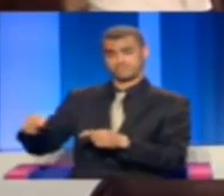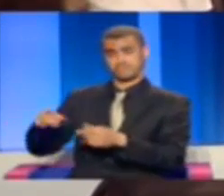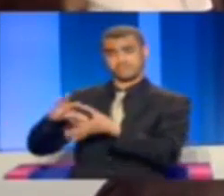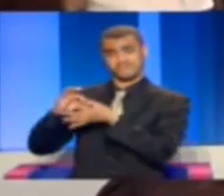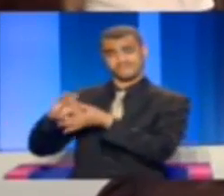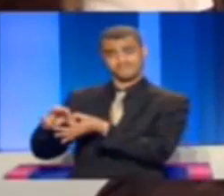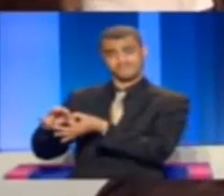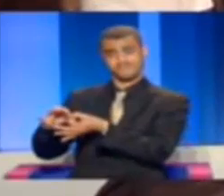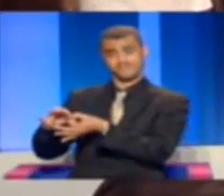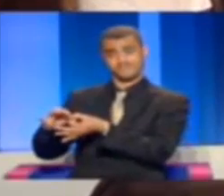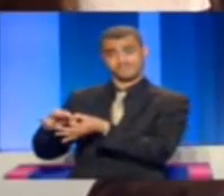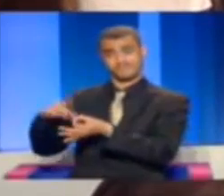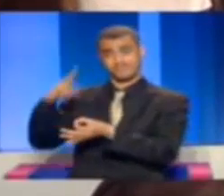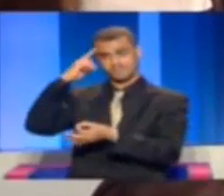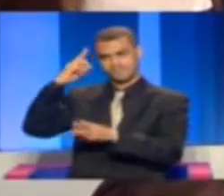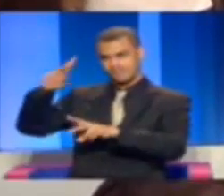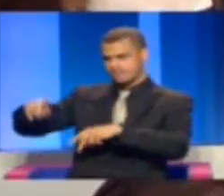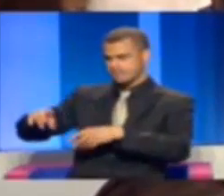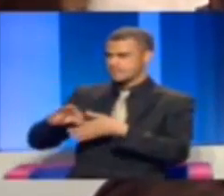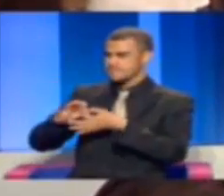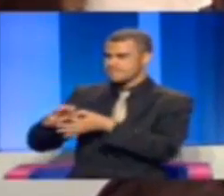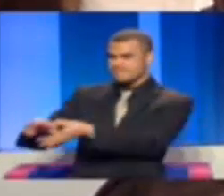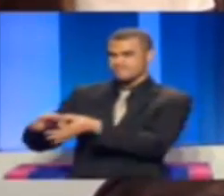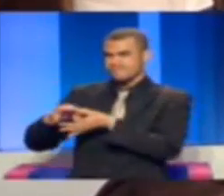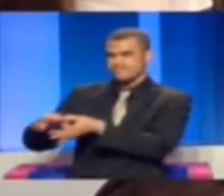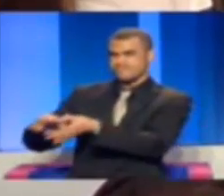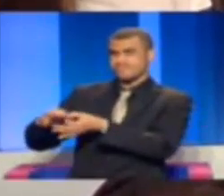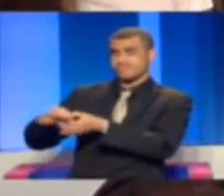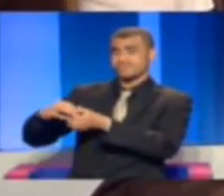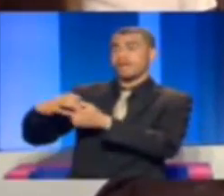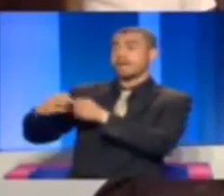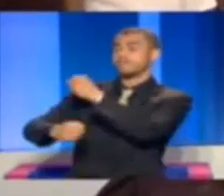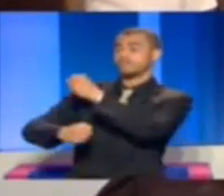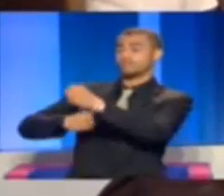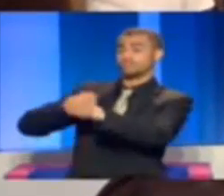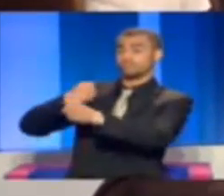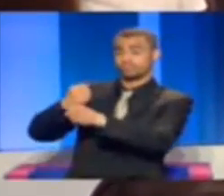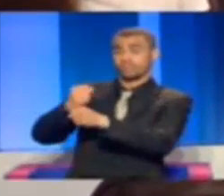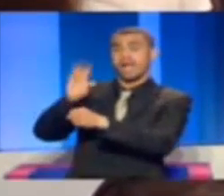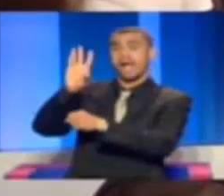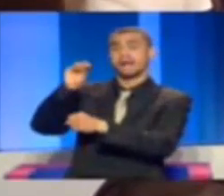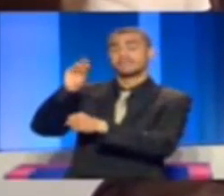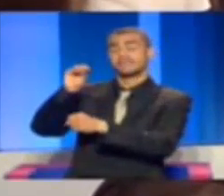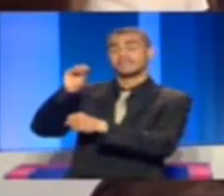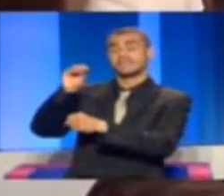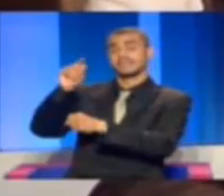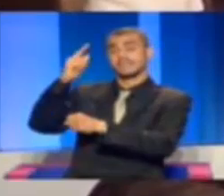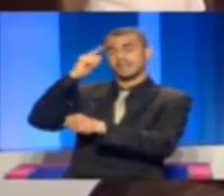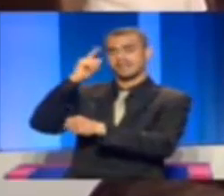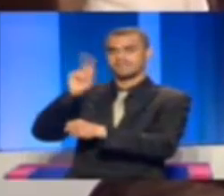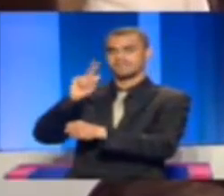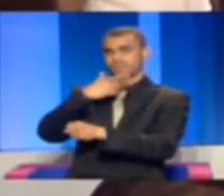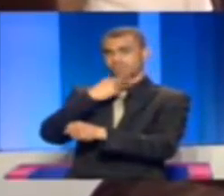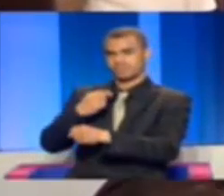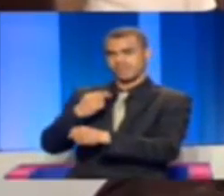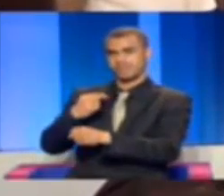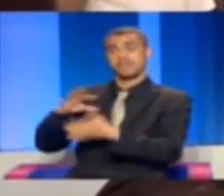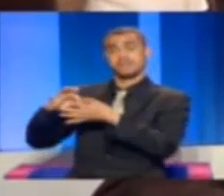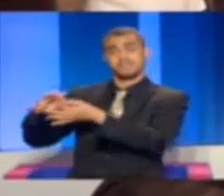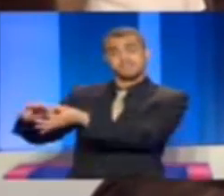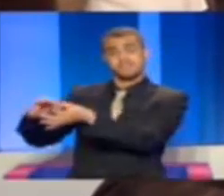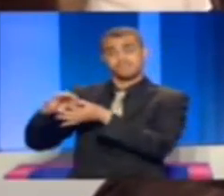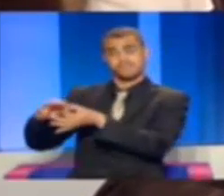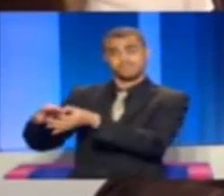مع فرد من الافراد الاسره اصم لمده اكثر من 40 سنه ولا 50 سنه راه حاله ماشي سهله